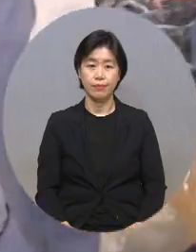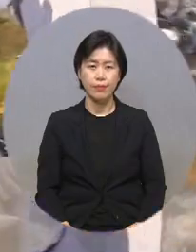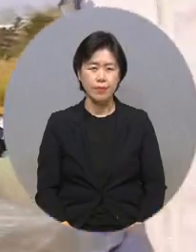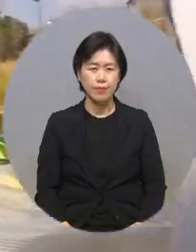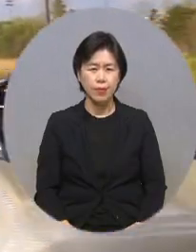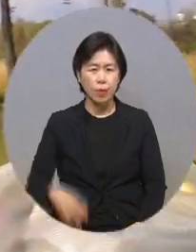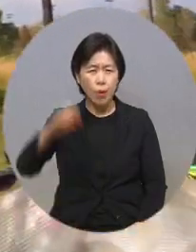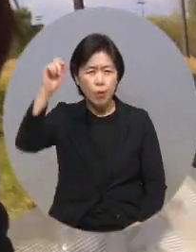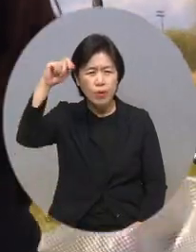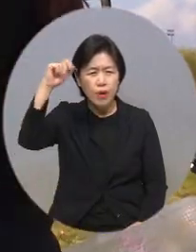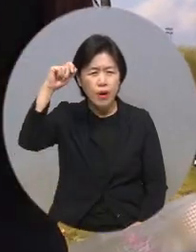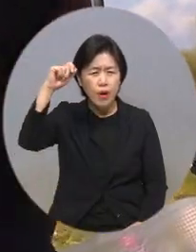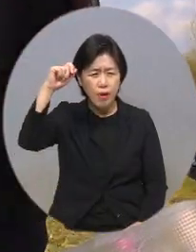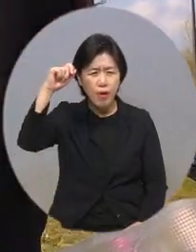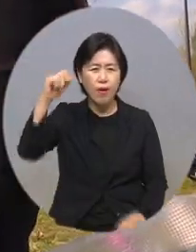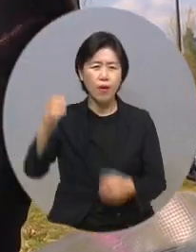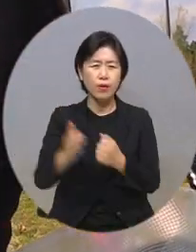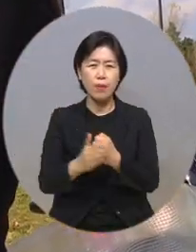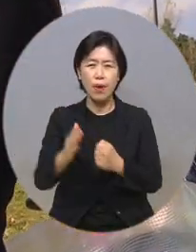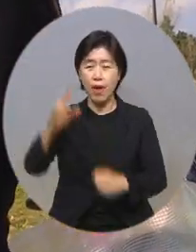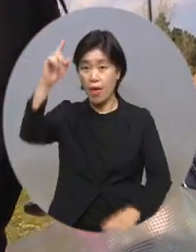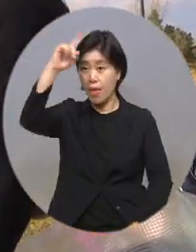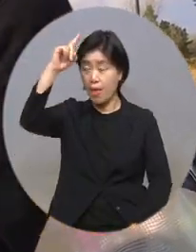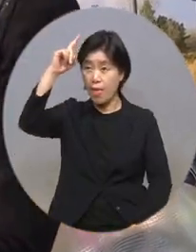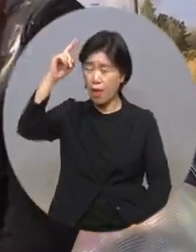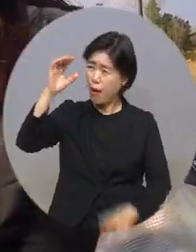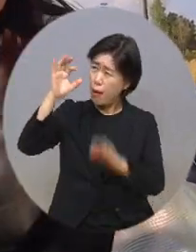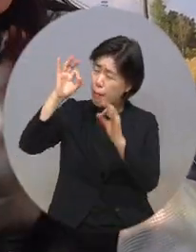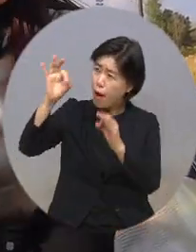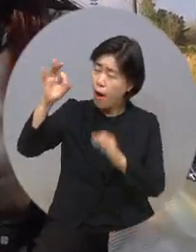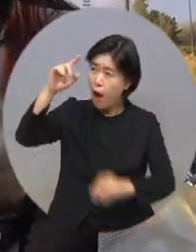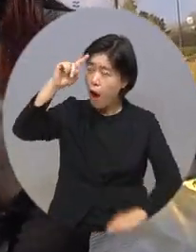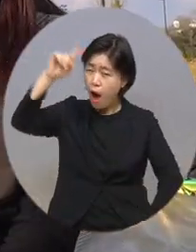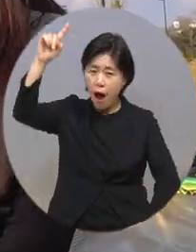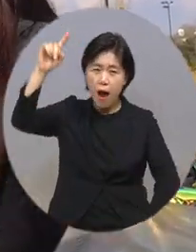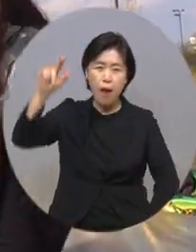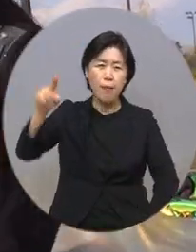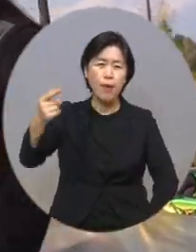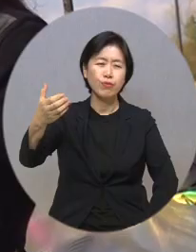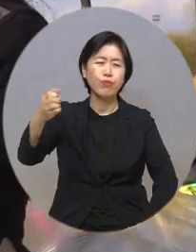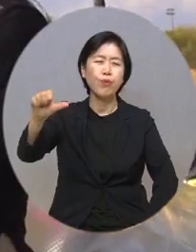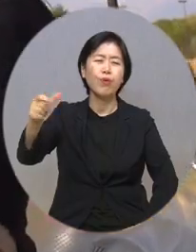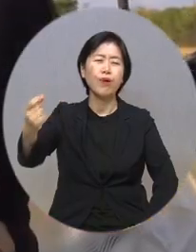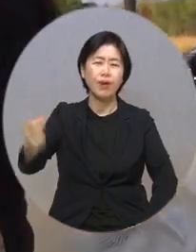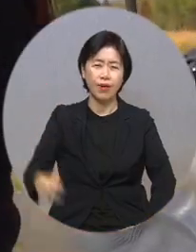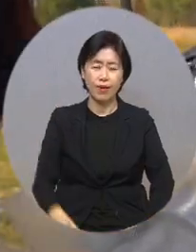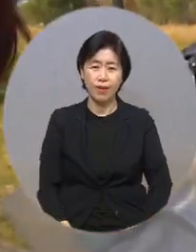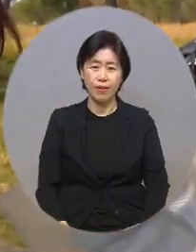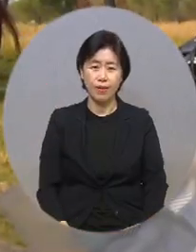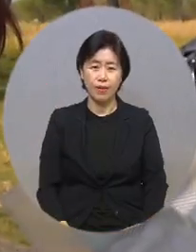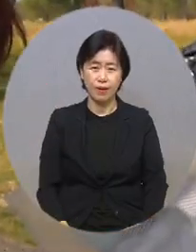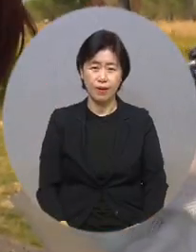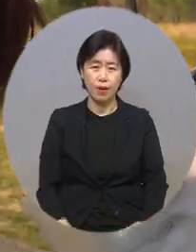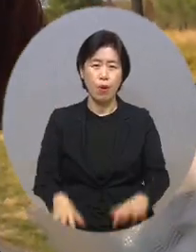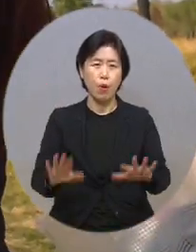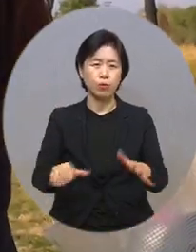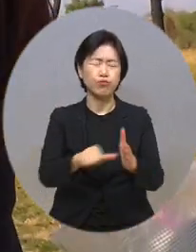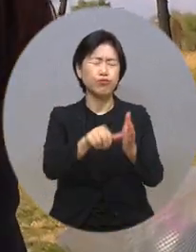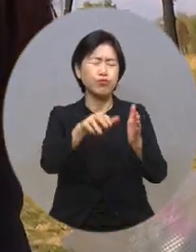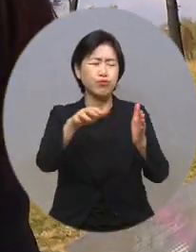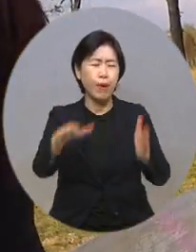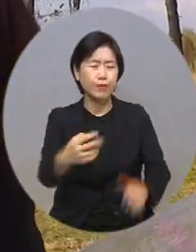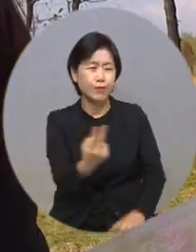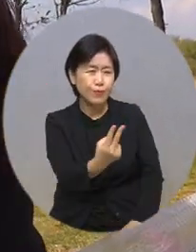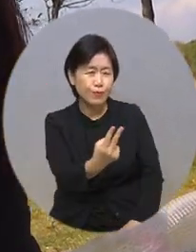아니 근데 모자를 읽어 써가지고 지금 195 같이 보여요 지금. 나 오늘 유명하신 두 분 나와가지고 튀고 싶어가지고